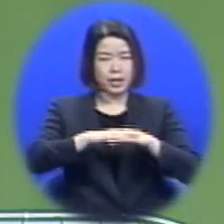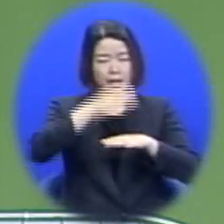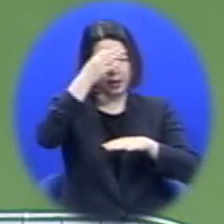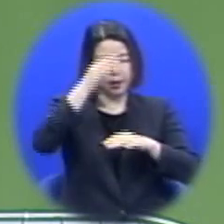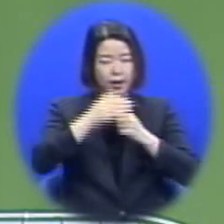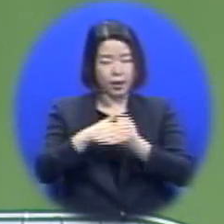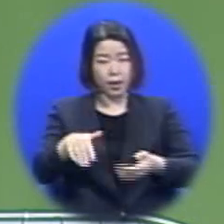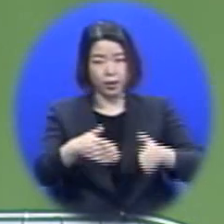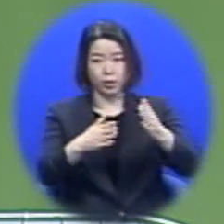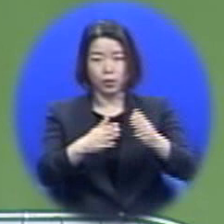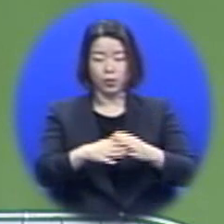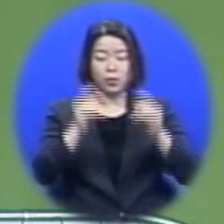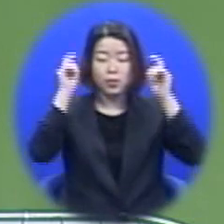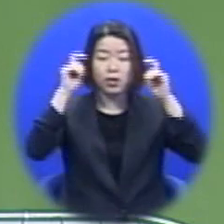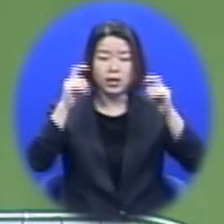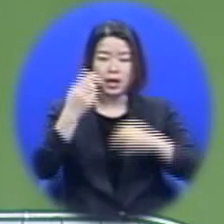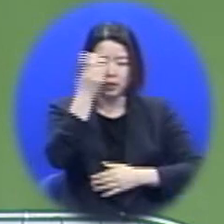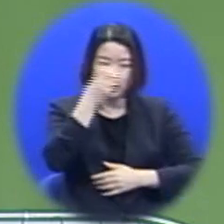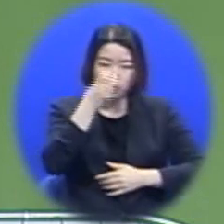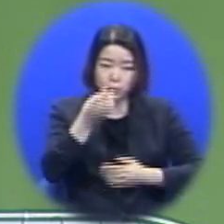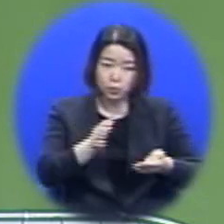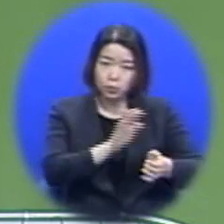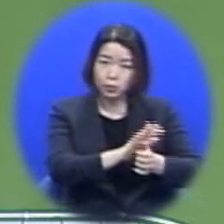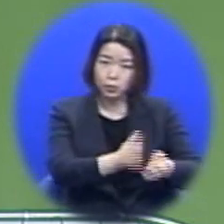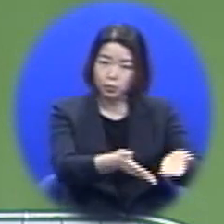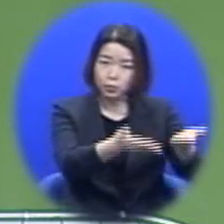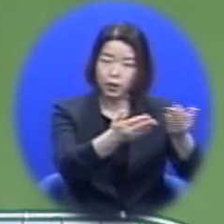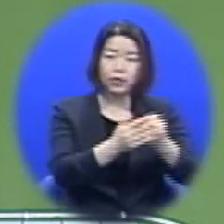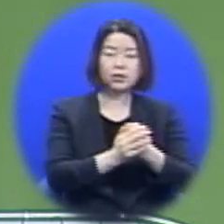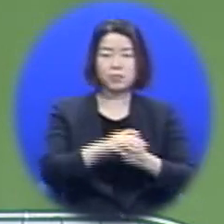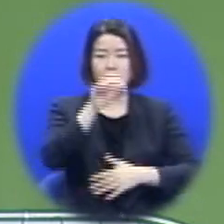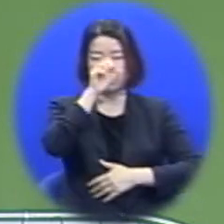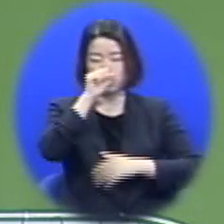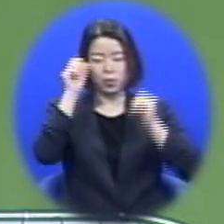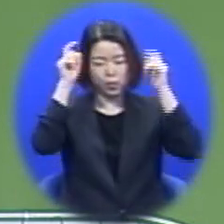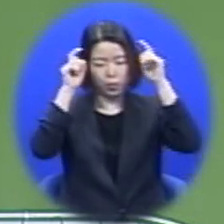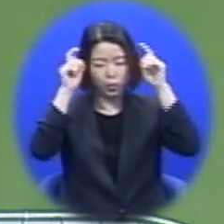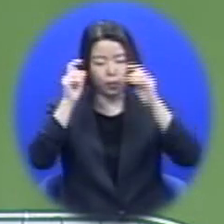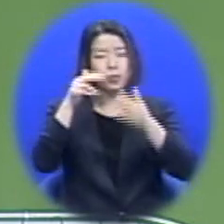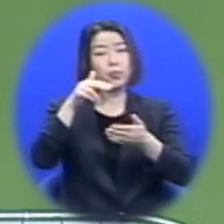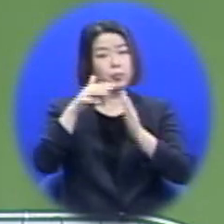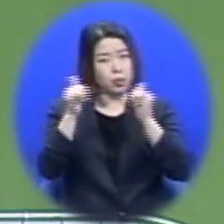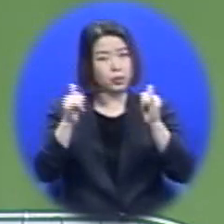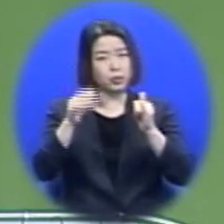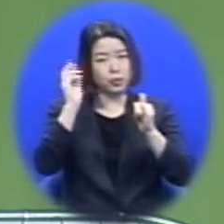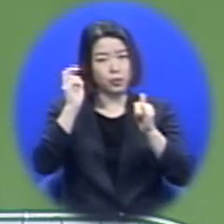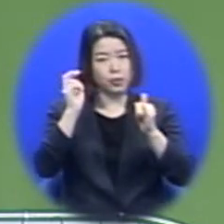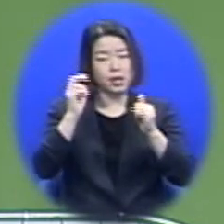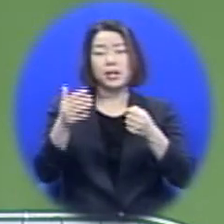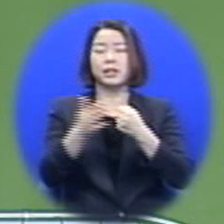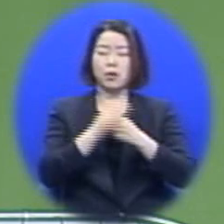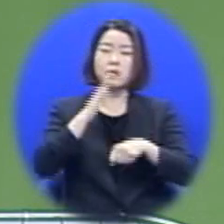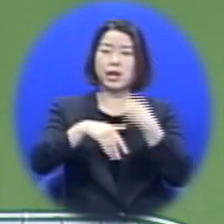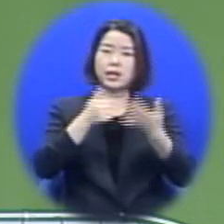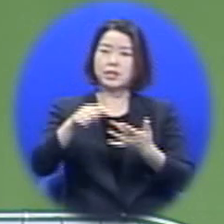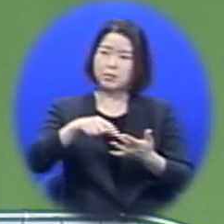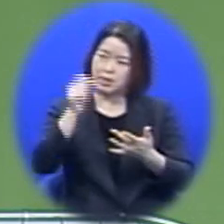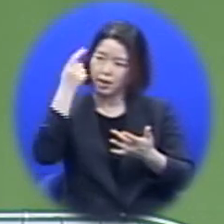손길로 그렇게 양떼들을 돌봤으니 아, 좋은 목동이었겠구나. 그래서 하나님의 택하신